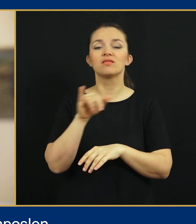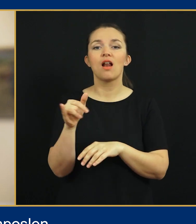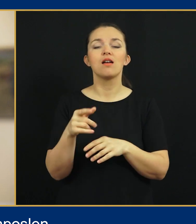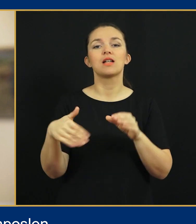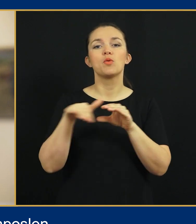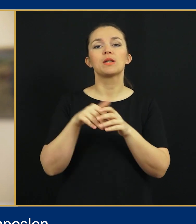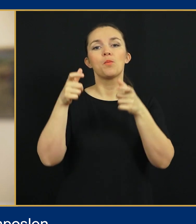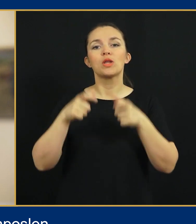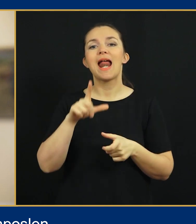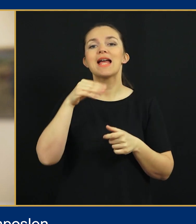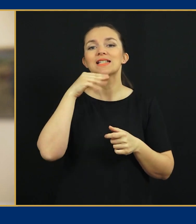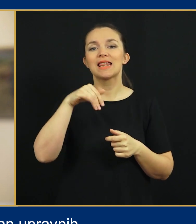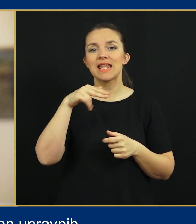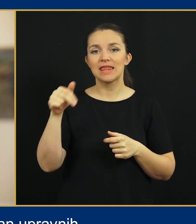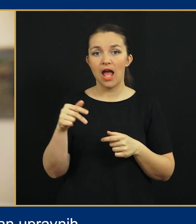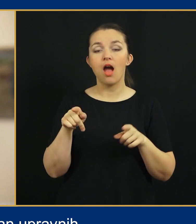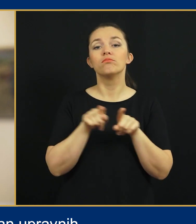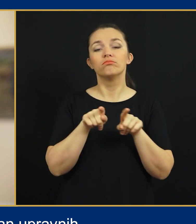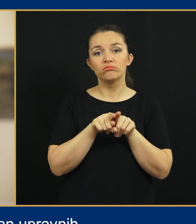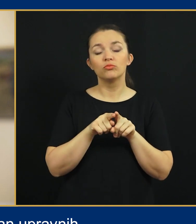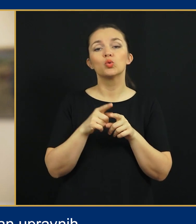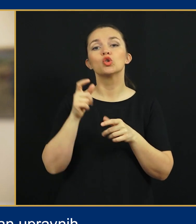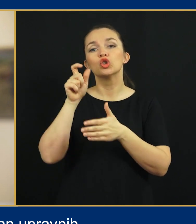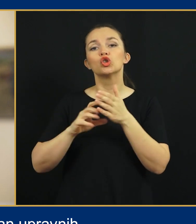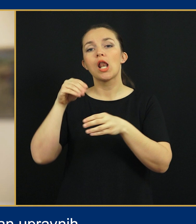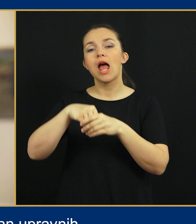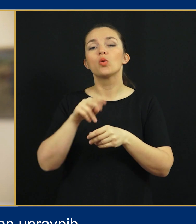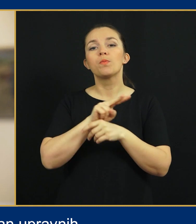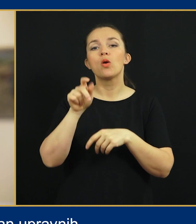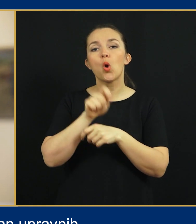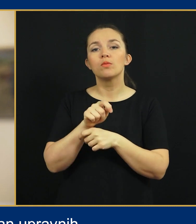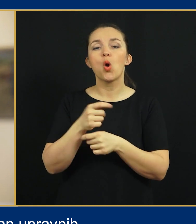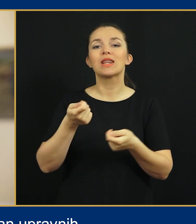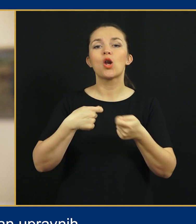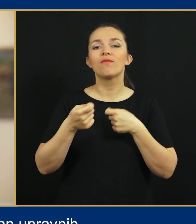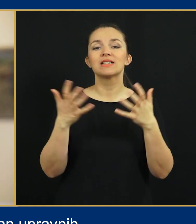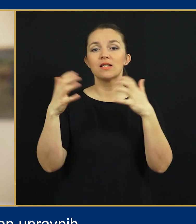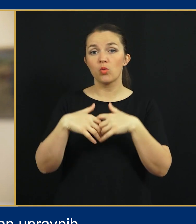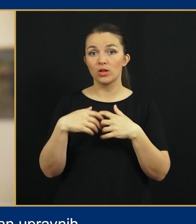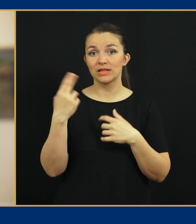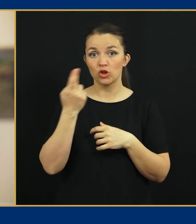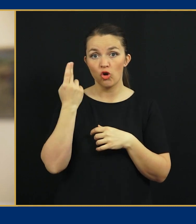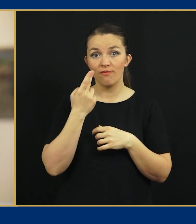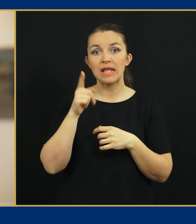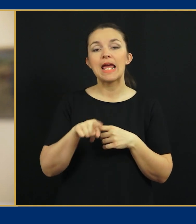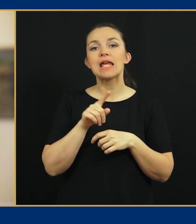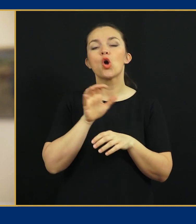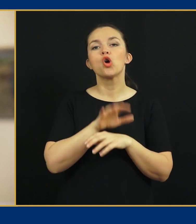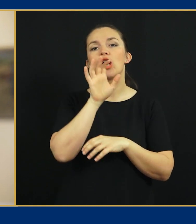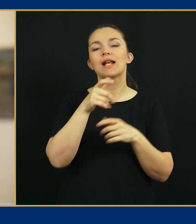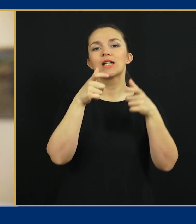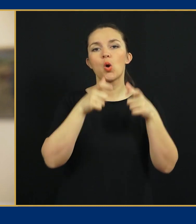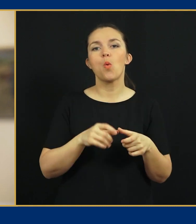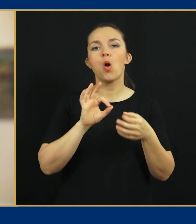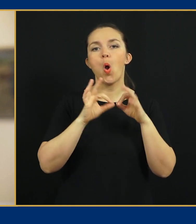zaposlen v podjetju Lesnina, med drugim pa je bil tudi član upravnih odborov Trgovinske zbornice Slovenije in košarkarskega